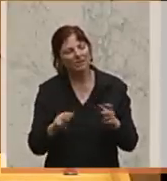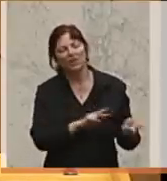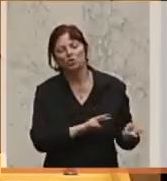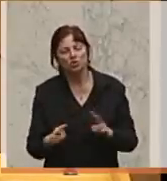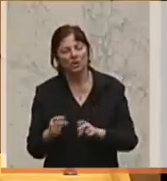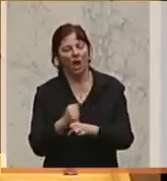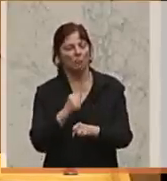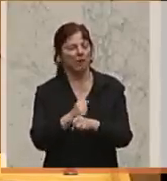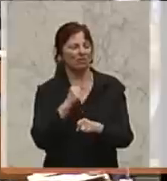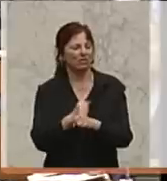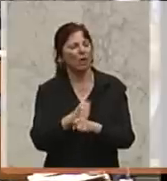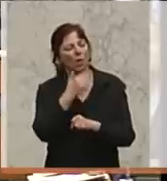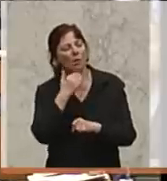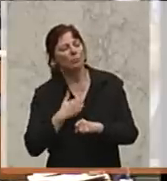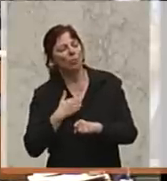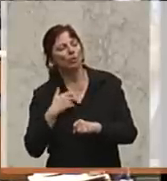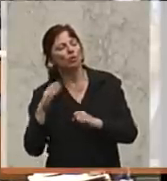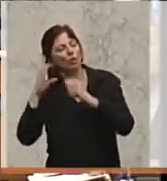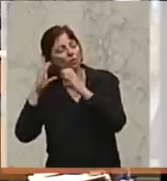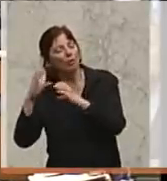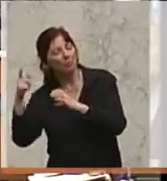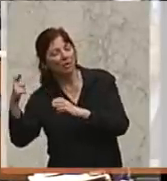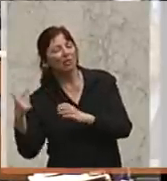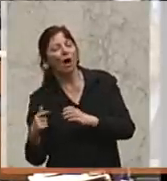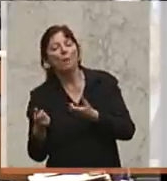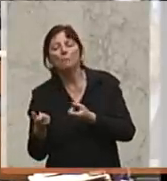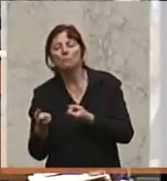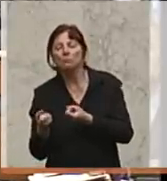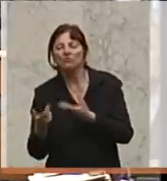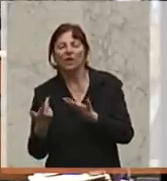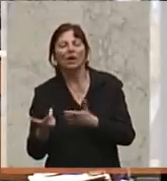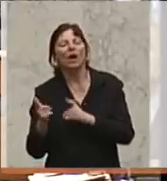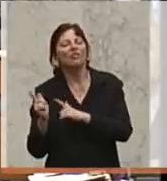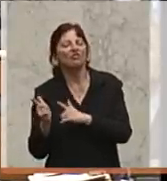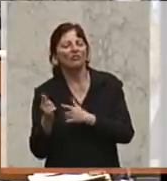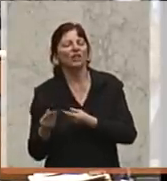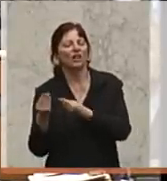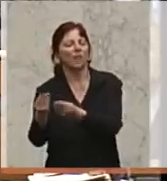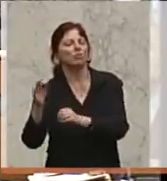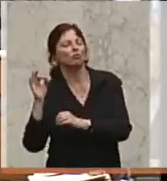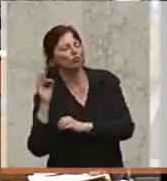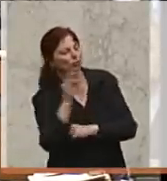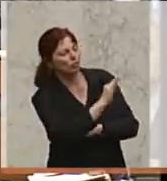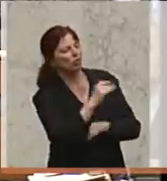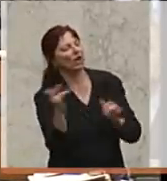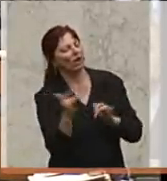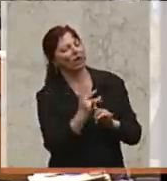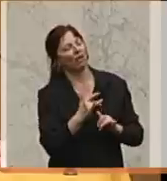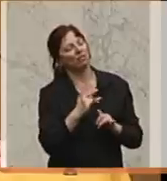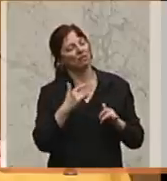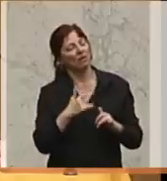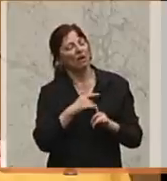seinen Staatssekretär zu versorgen. Und dann wurde der Clubsekretär der ÖVP gefragt, und ich zitiere: